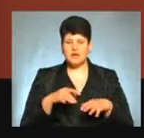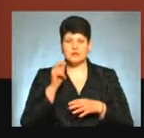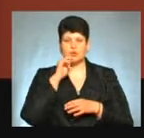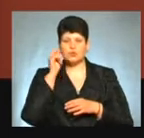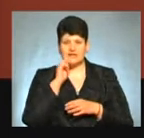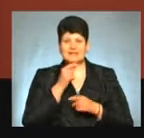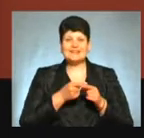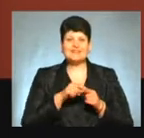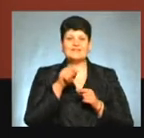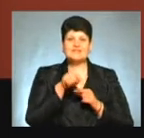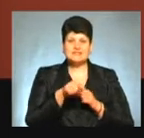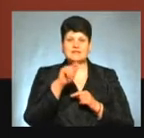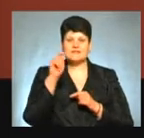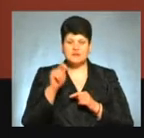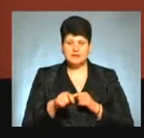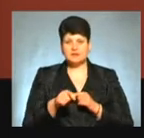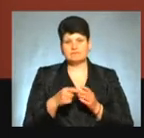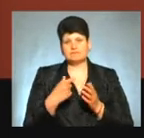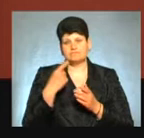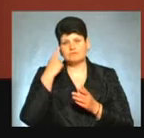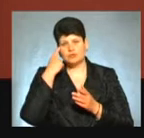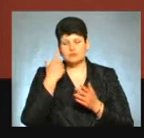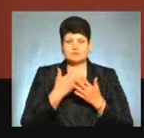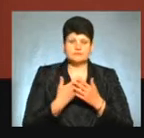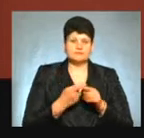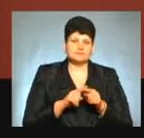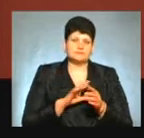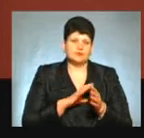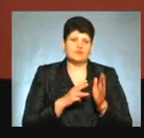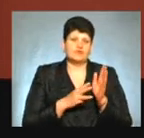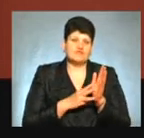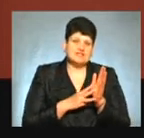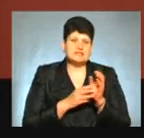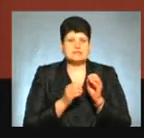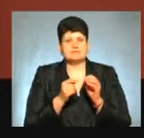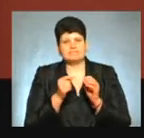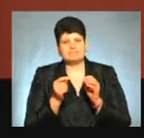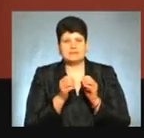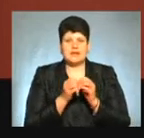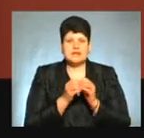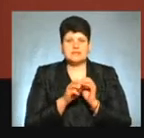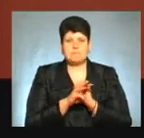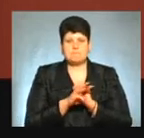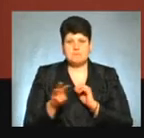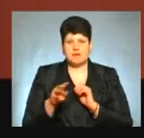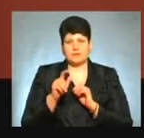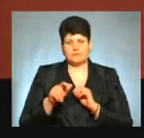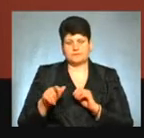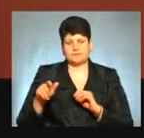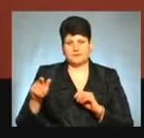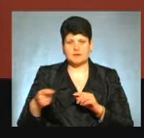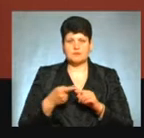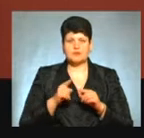Втрати України у цій війні оцінюються у 8, а то й 10 мільйонів життів. Про це повідомили в Українському